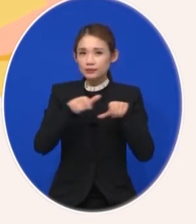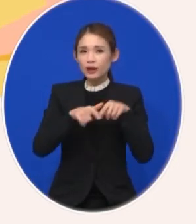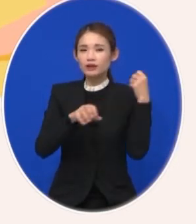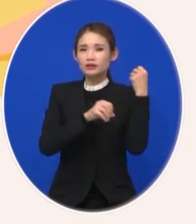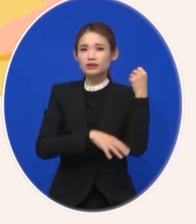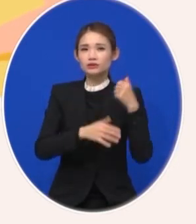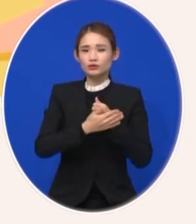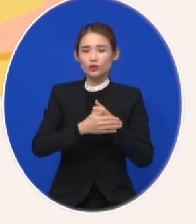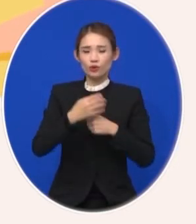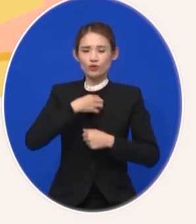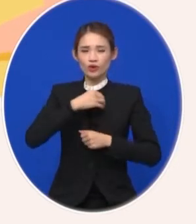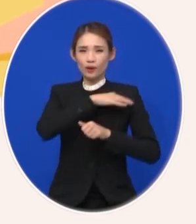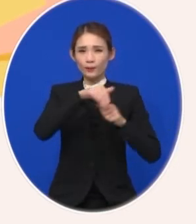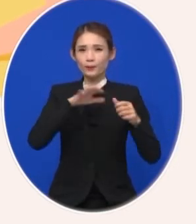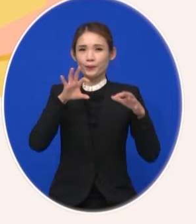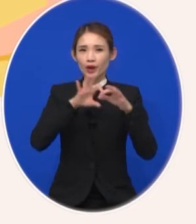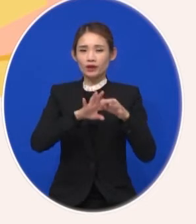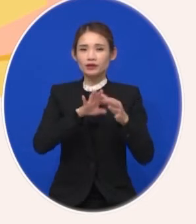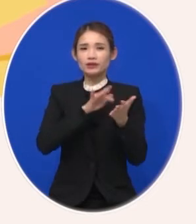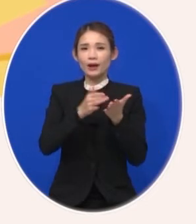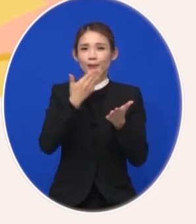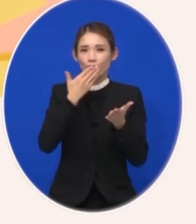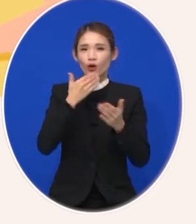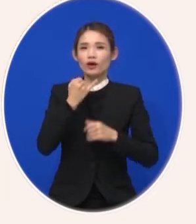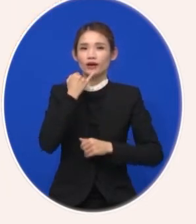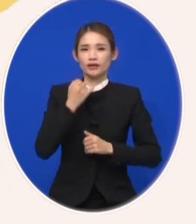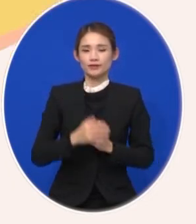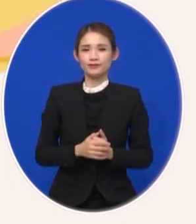위험률에 속하므로 복용이 가능합니다.